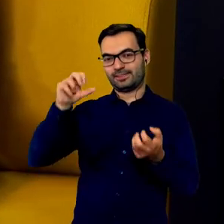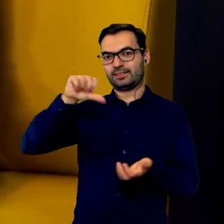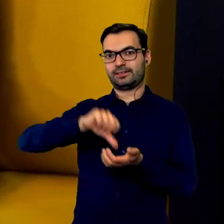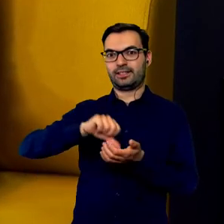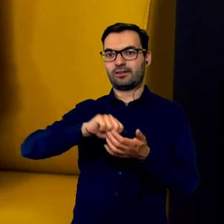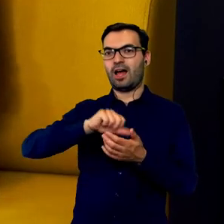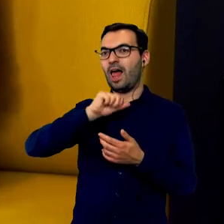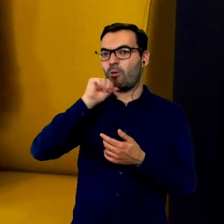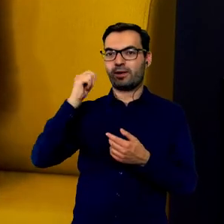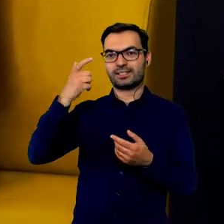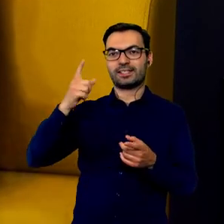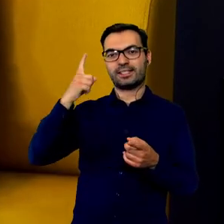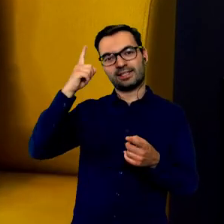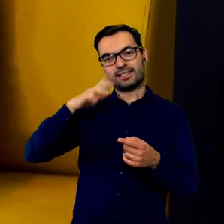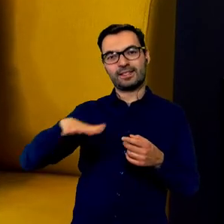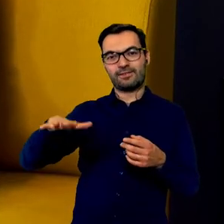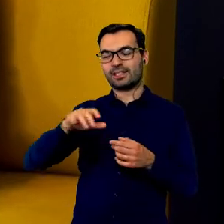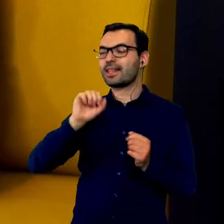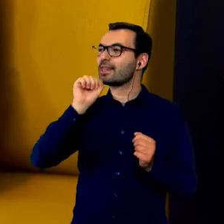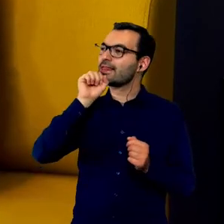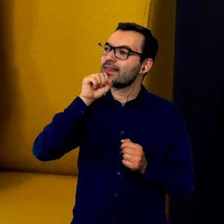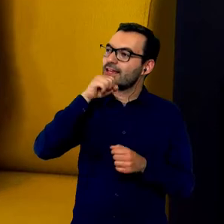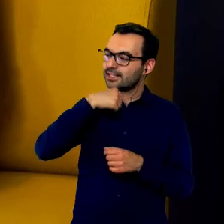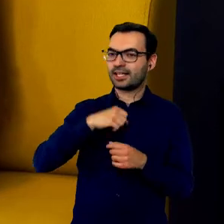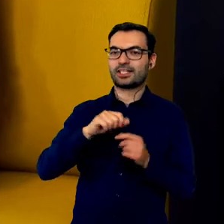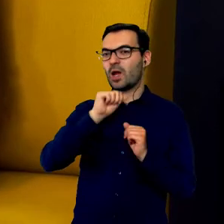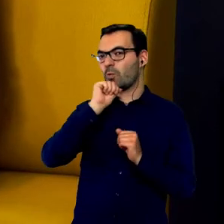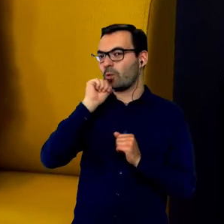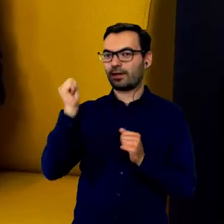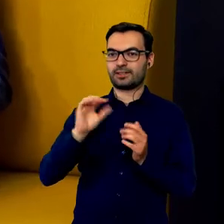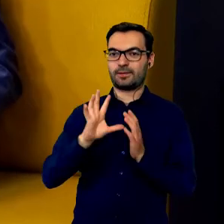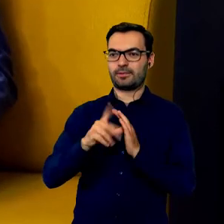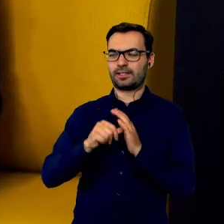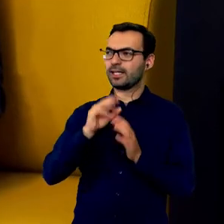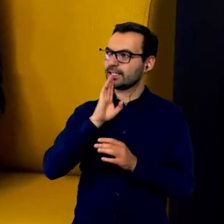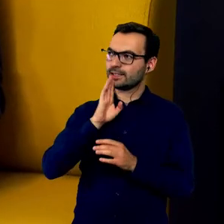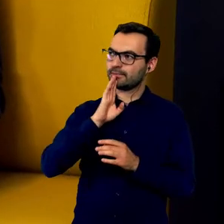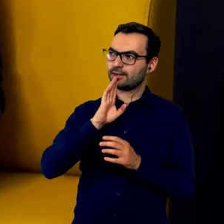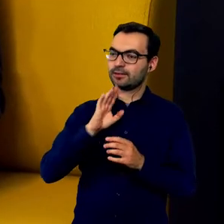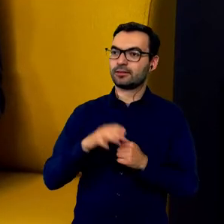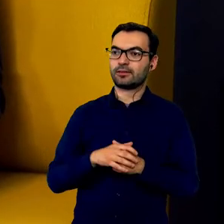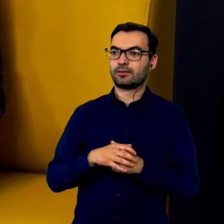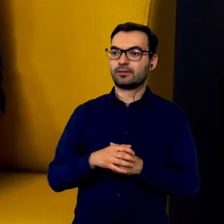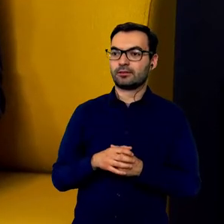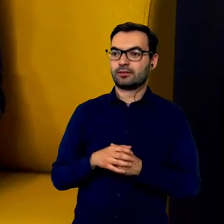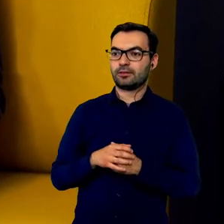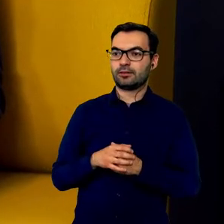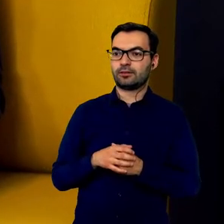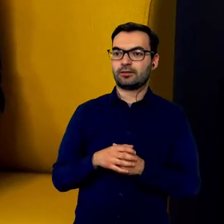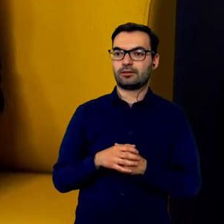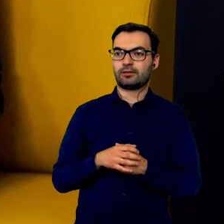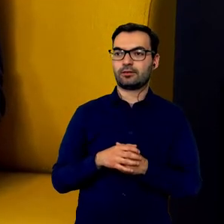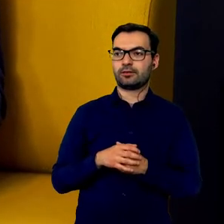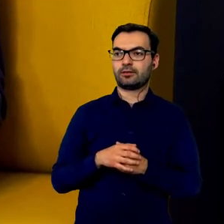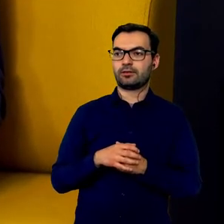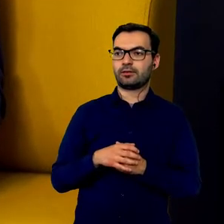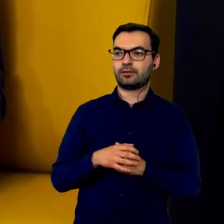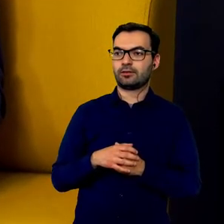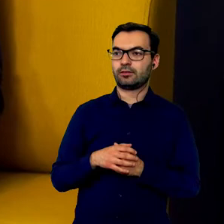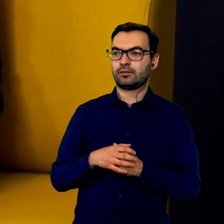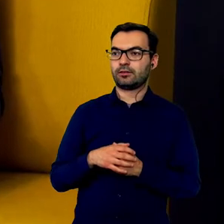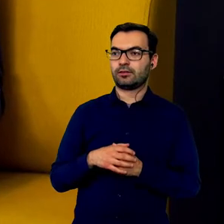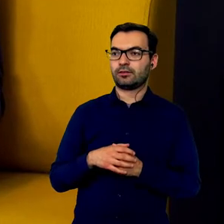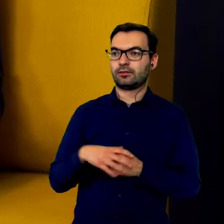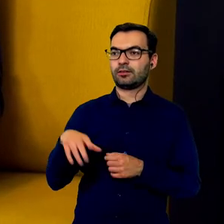cywilizacji europejskiej. Najstarsze miasto w Europie, wydaje mi się, że najstarsze, bo Chania 4000 lat